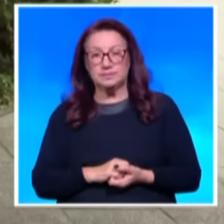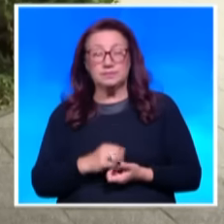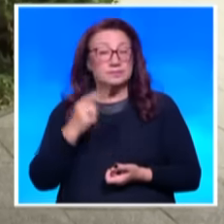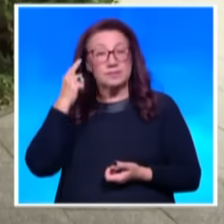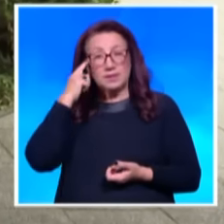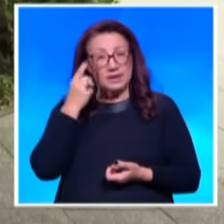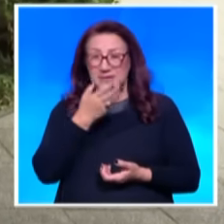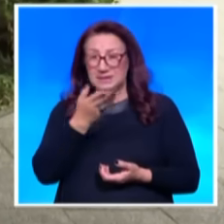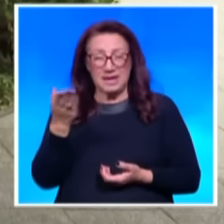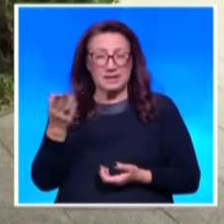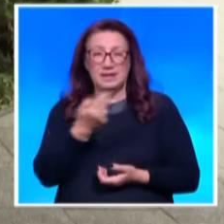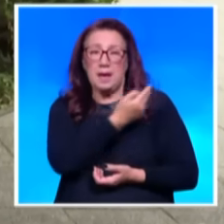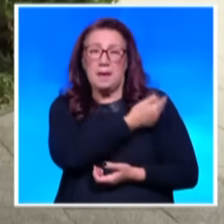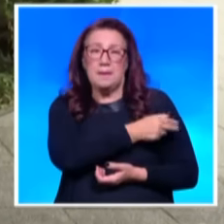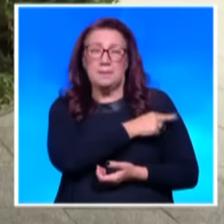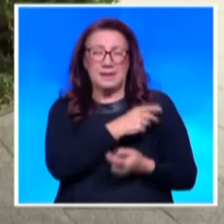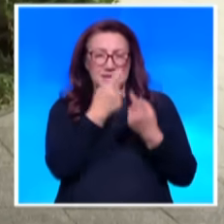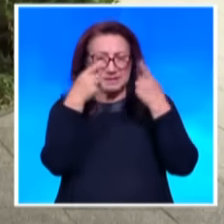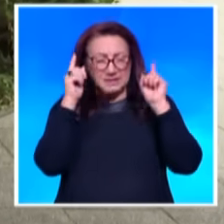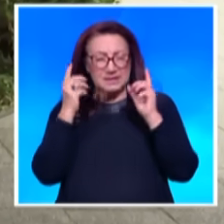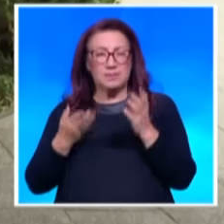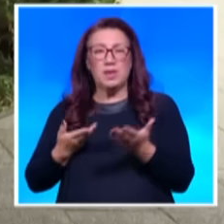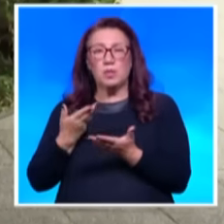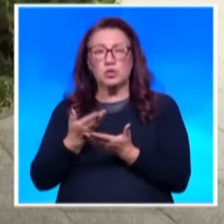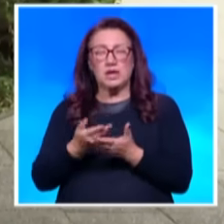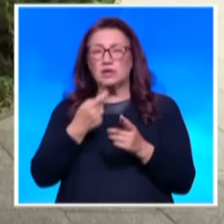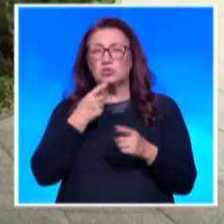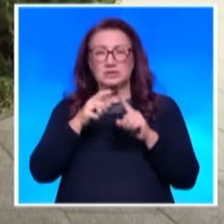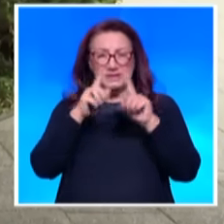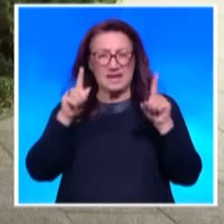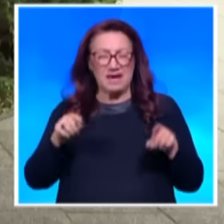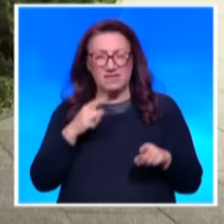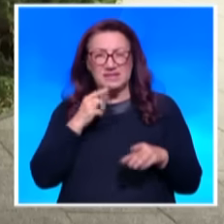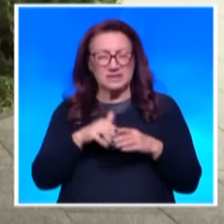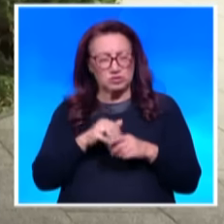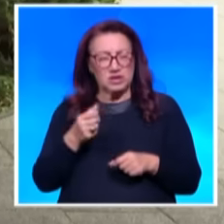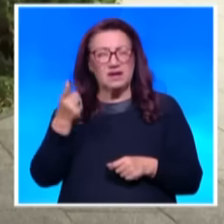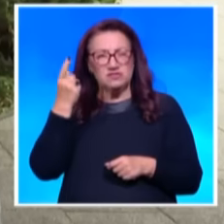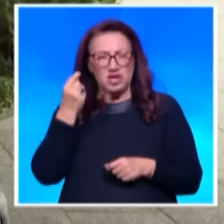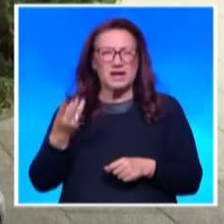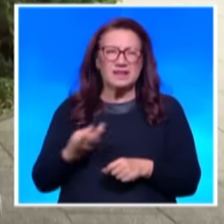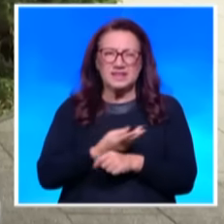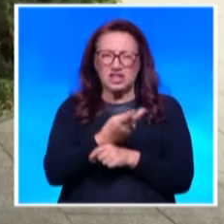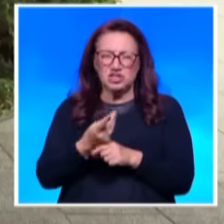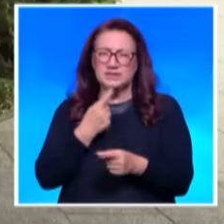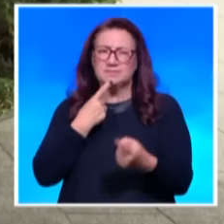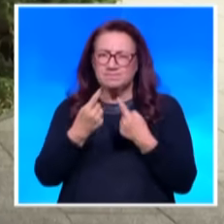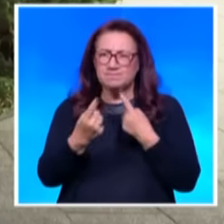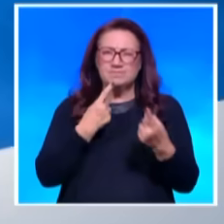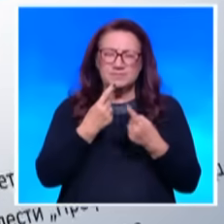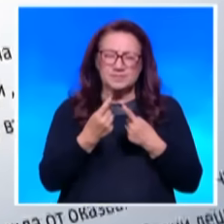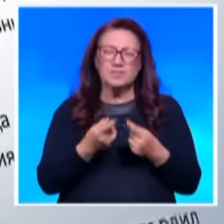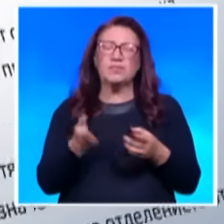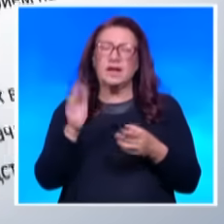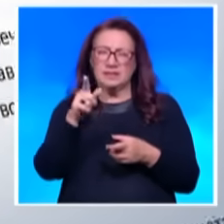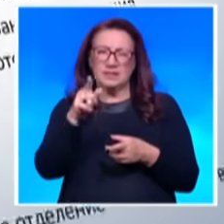сестри бяха подали заявление за напускане от болницата. Вчера след близо 3 часов разговор успяхме да ги убедим да си оттеглят